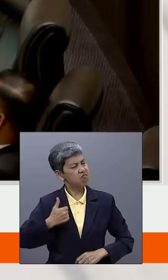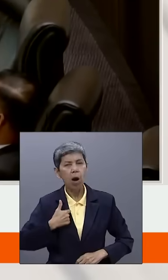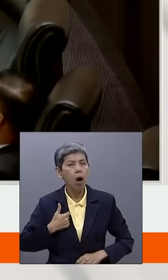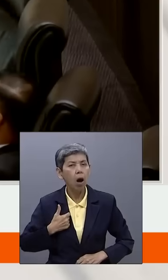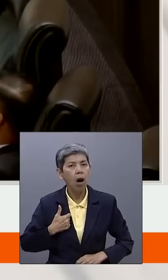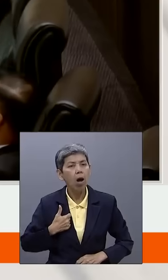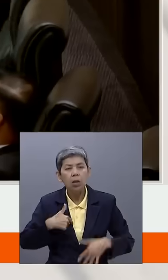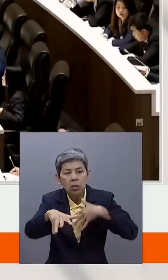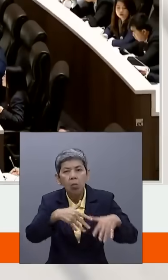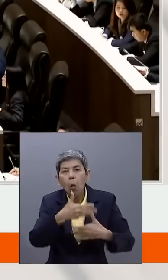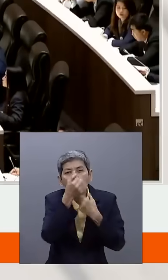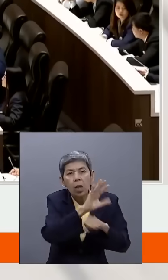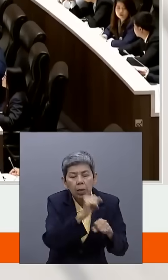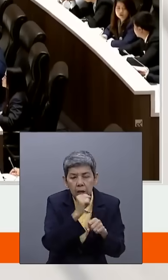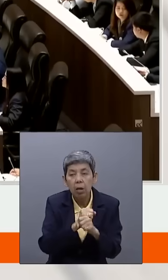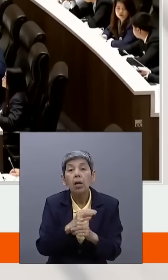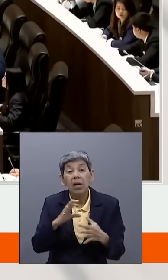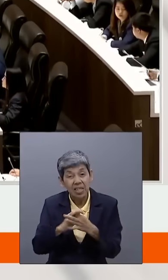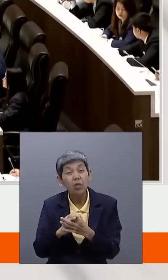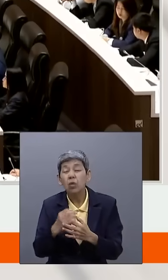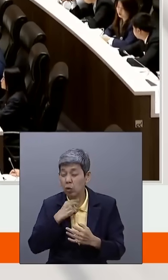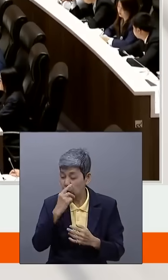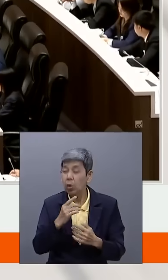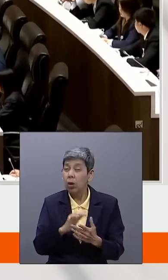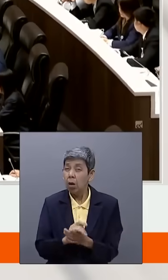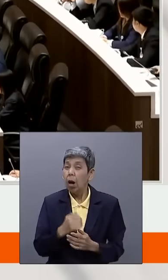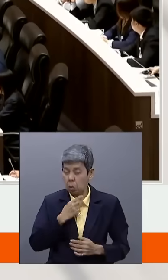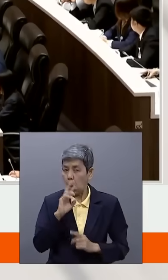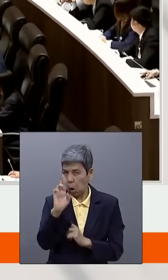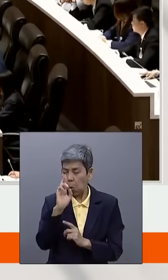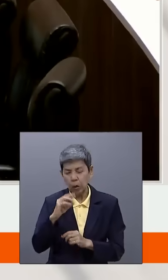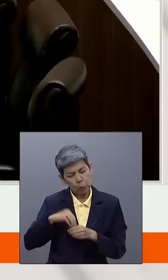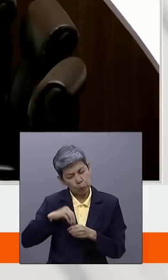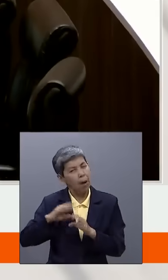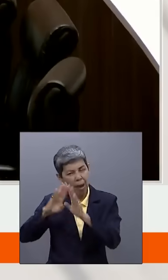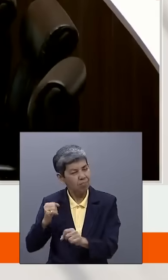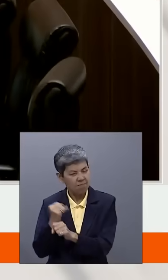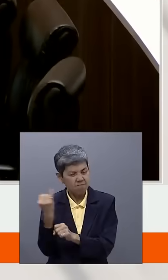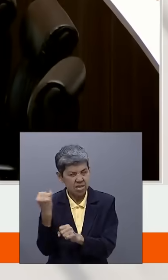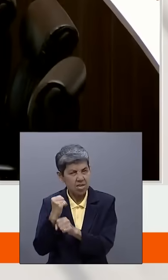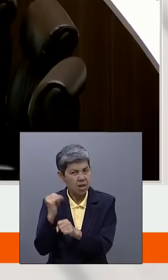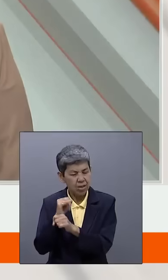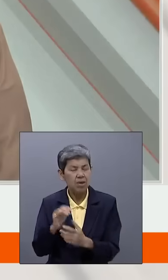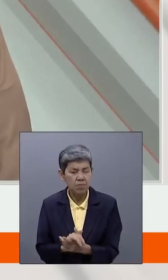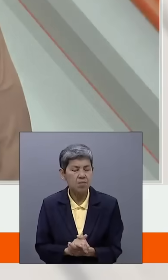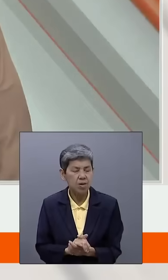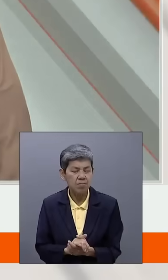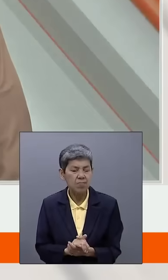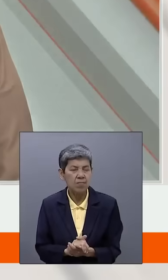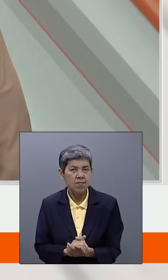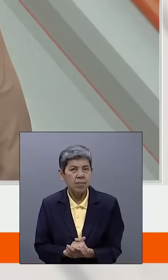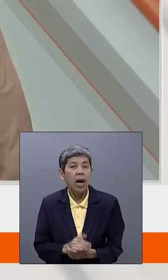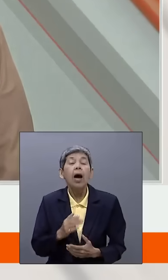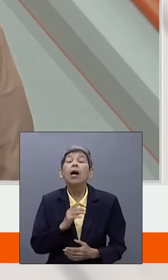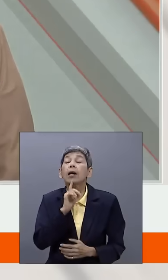นในสังคมจะลากสังคมมาโยงการเมืองทุกส่วน ค่ะ อันนี้อันตรายนะเล่นการเมืองแบบนี้นะครับ ค่ะงั้นในความ